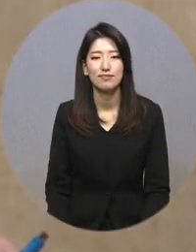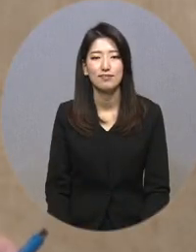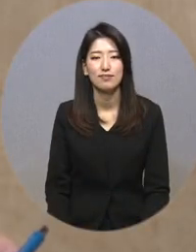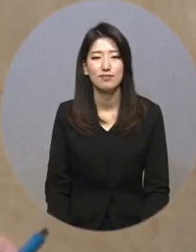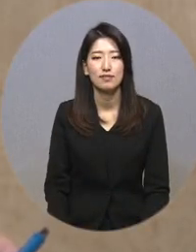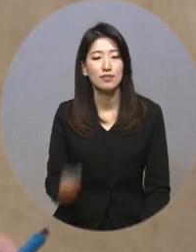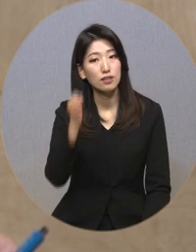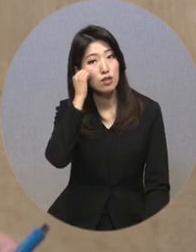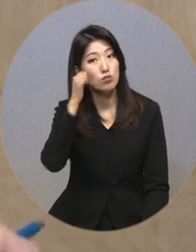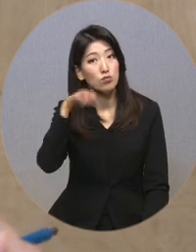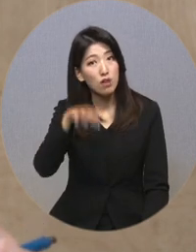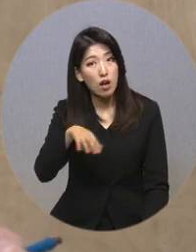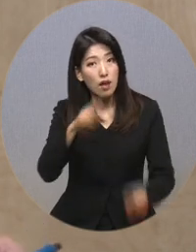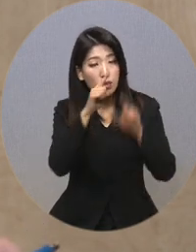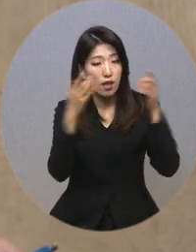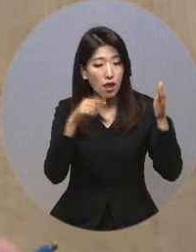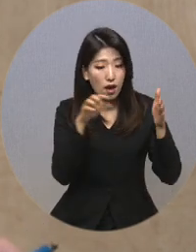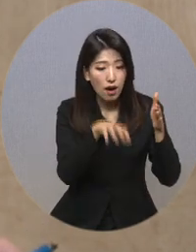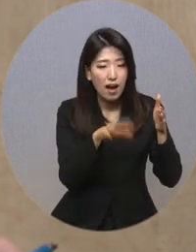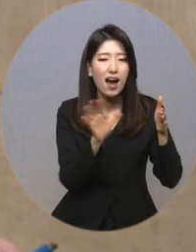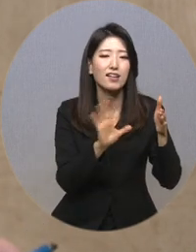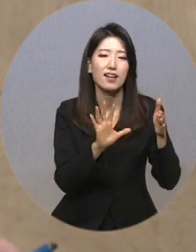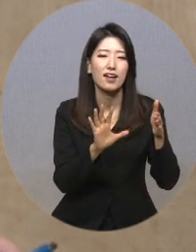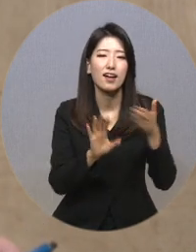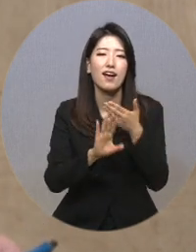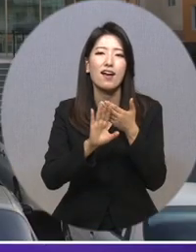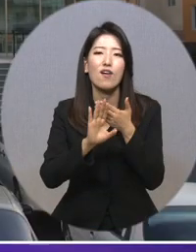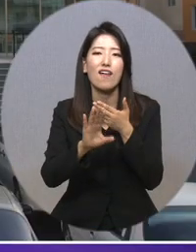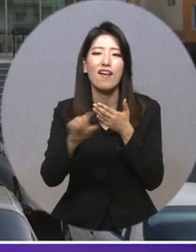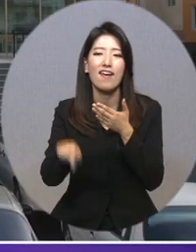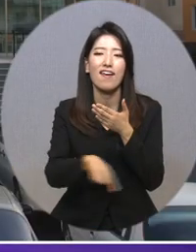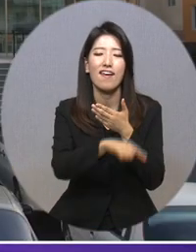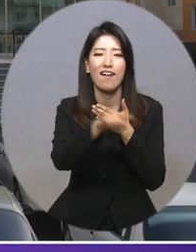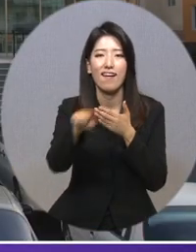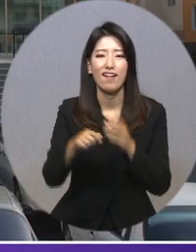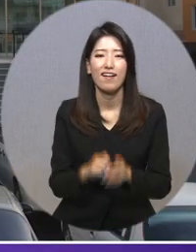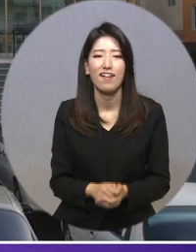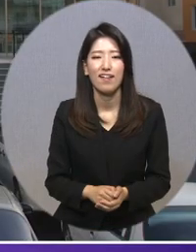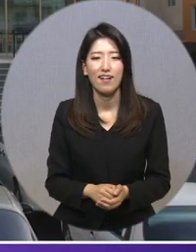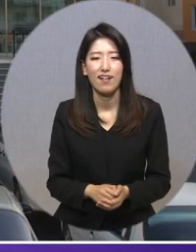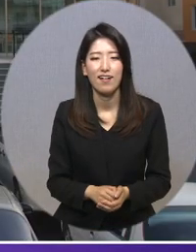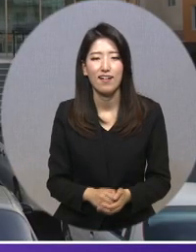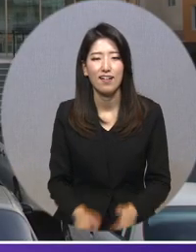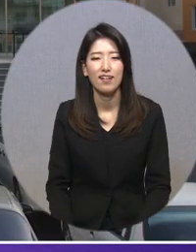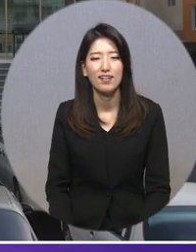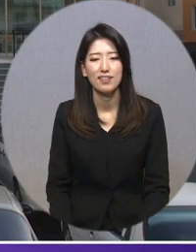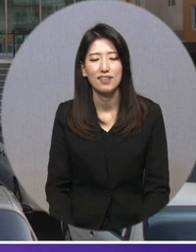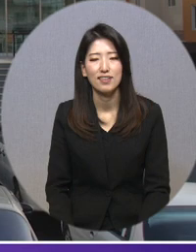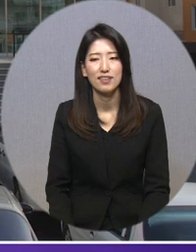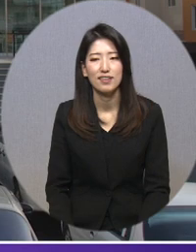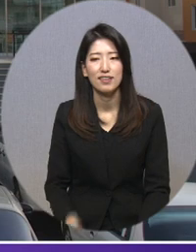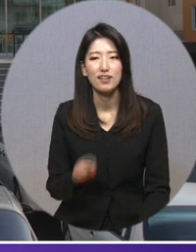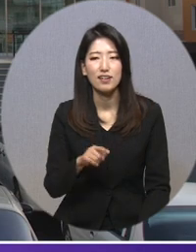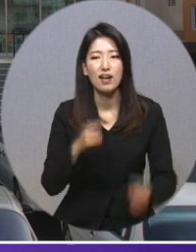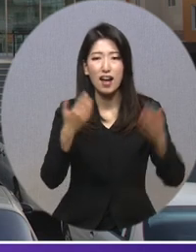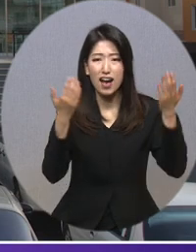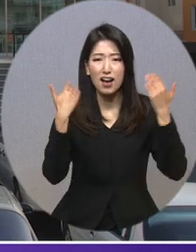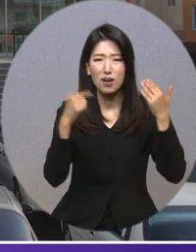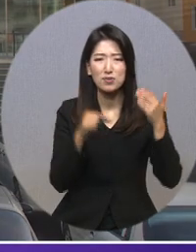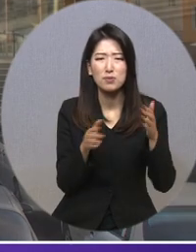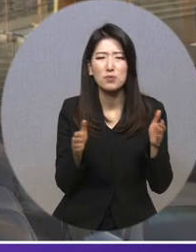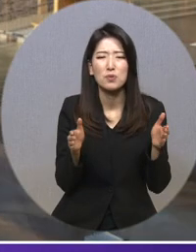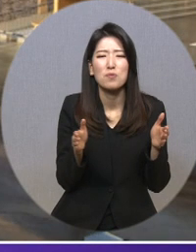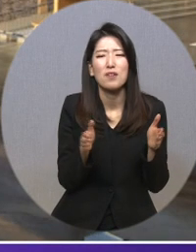그 캠퍼스 내에 있지 않고 네네. 저희 시내에 있습니다. 시내에 놓던 가장 큰 이유는 저희 학교 아시던 것처럼